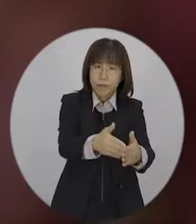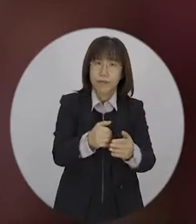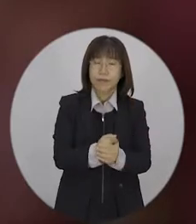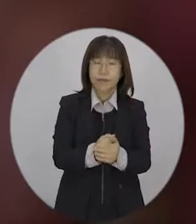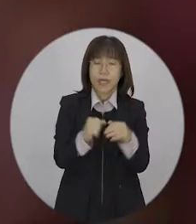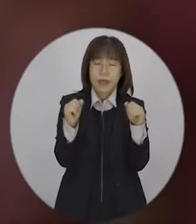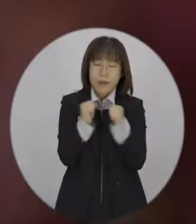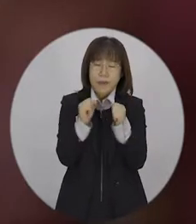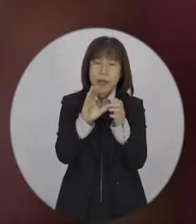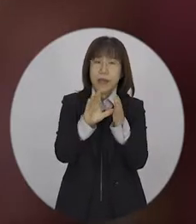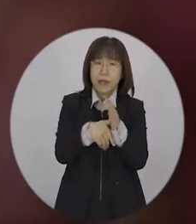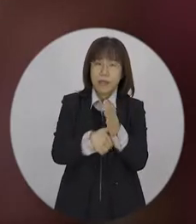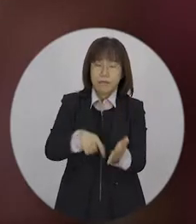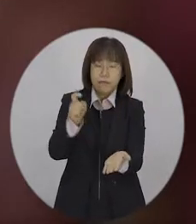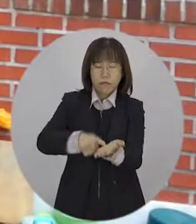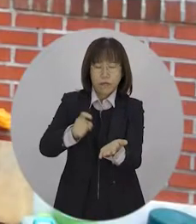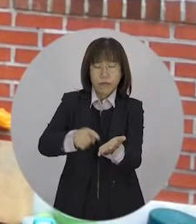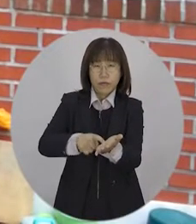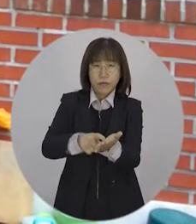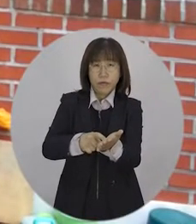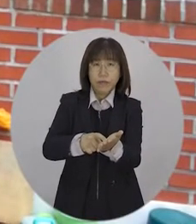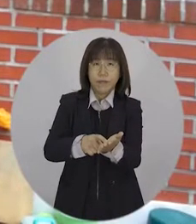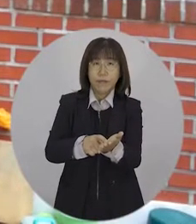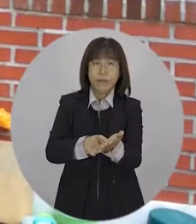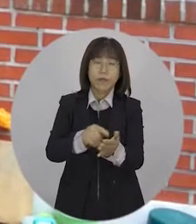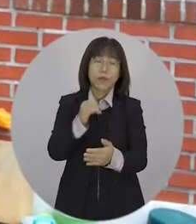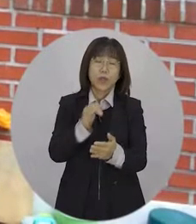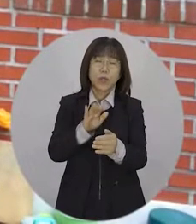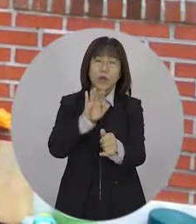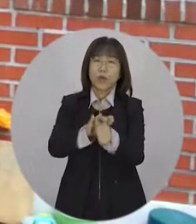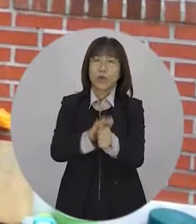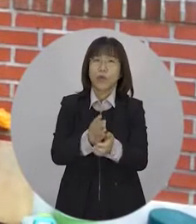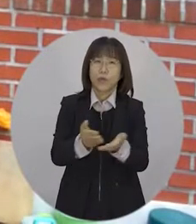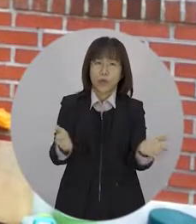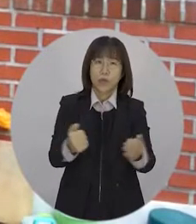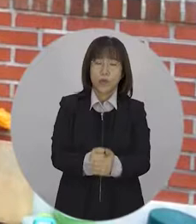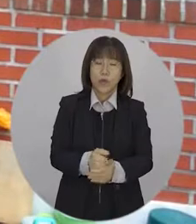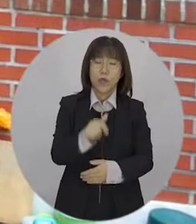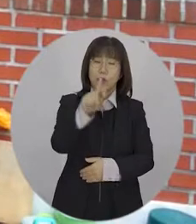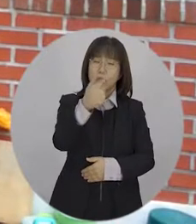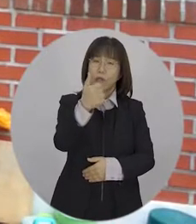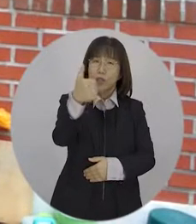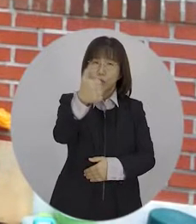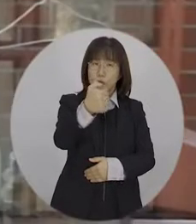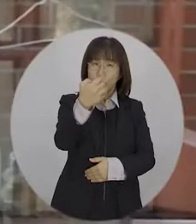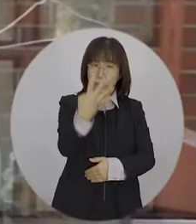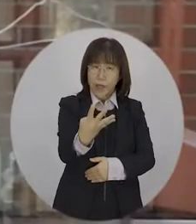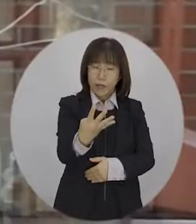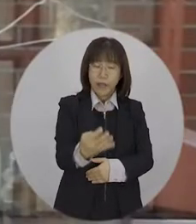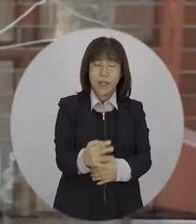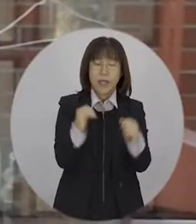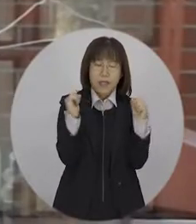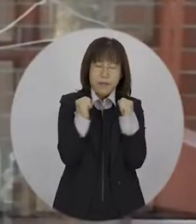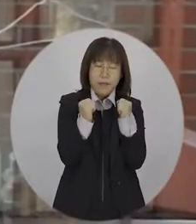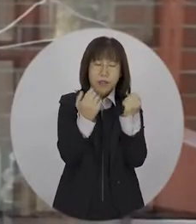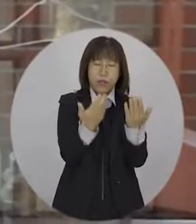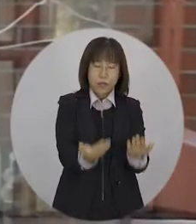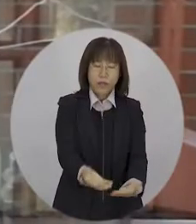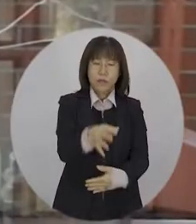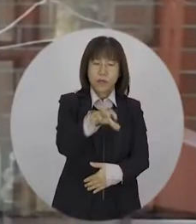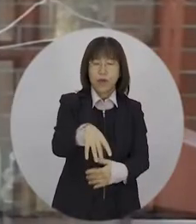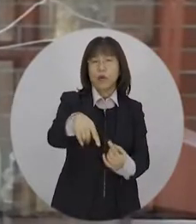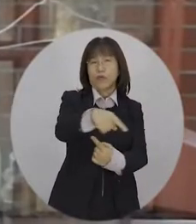신속한 상황 전파 체계를 구축하는 한편 쉬운데 게 한파 중 털을 운영해 취약계층 주민들을